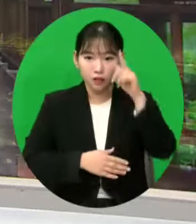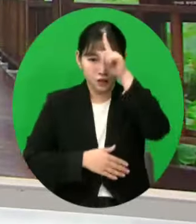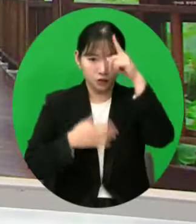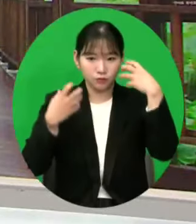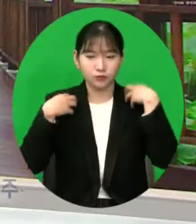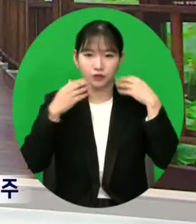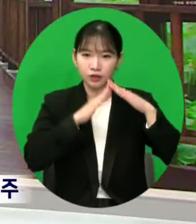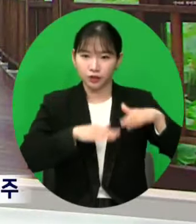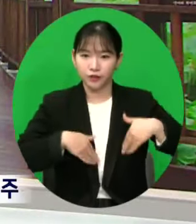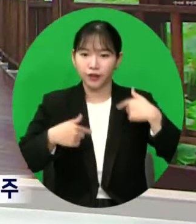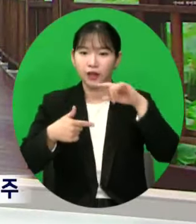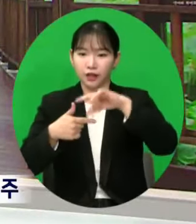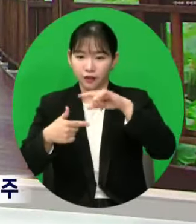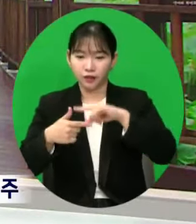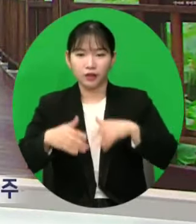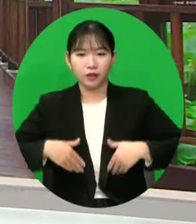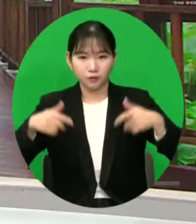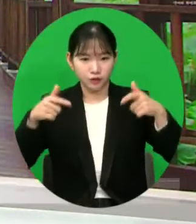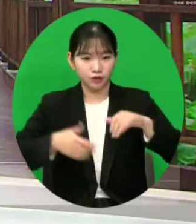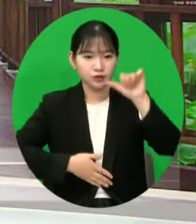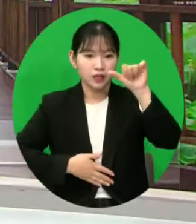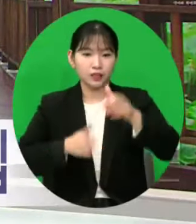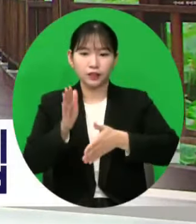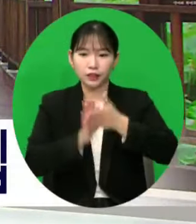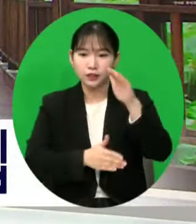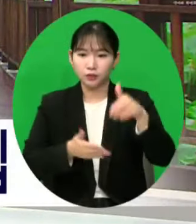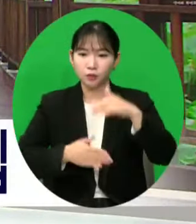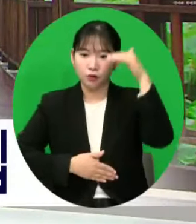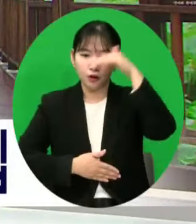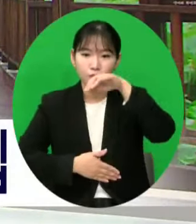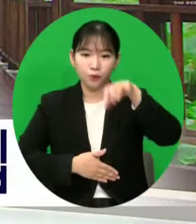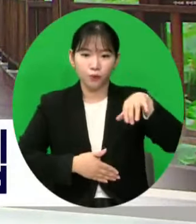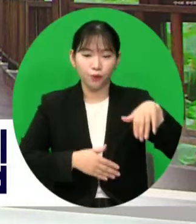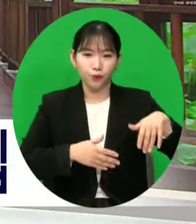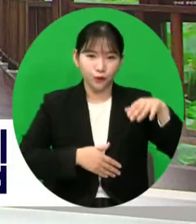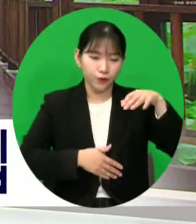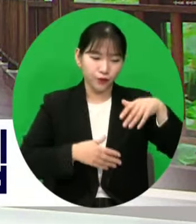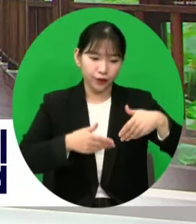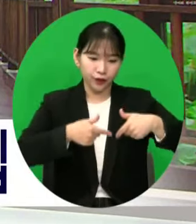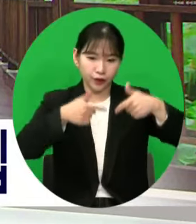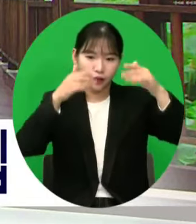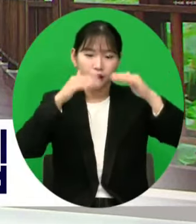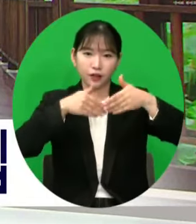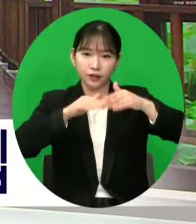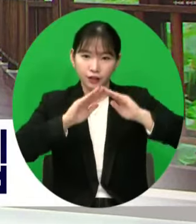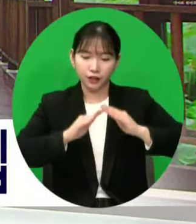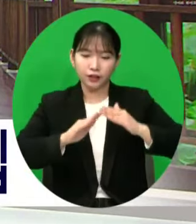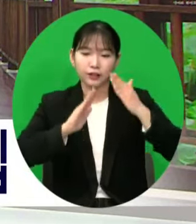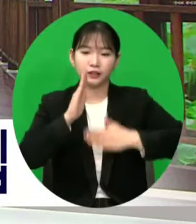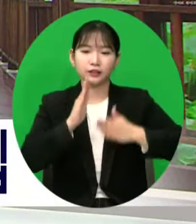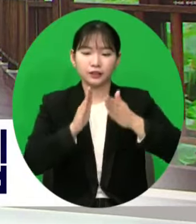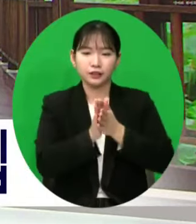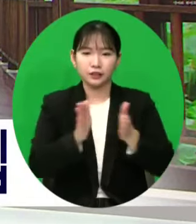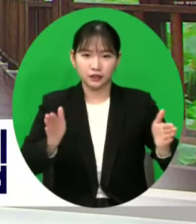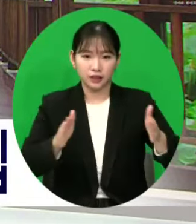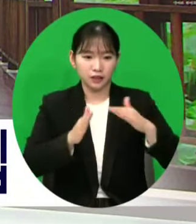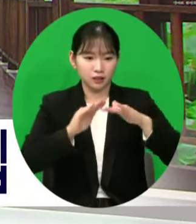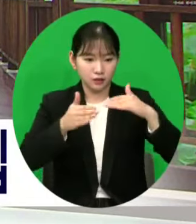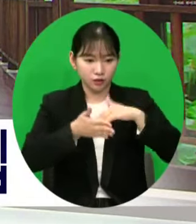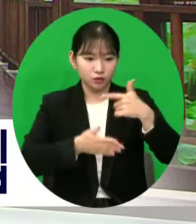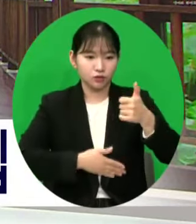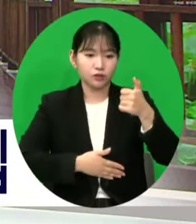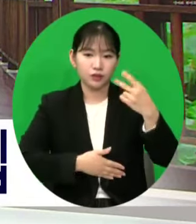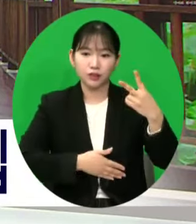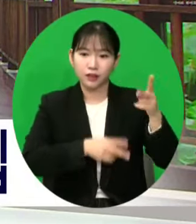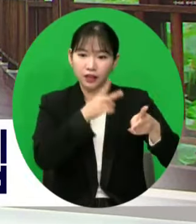정부가 전남과 경남 등 남북권 5개 시도 관광자원 개발에 본격적으로 나섭니다. 전남에만 56개